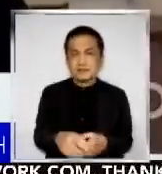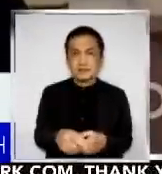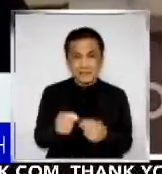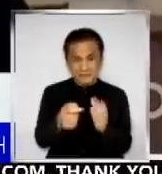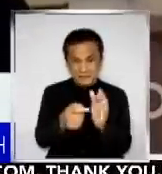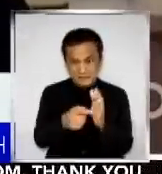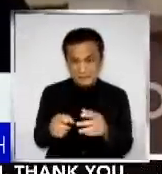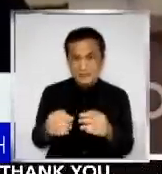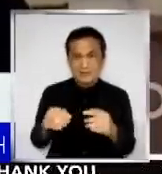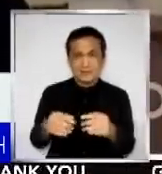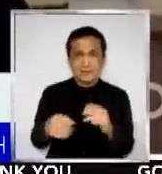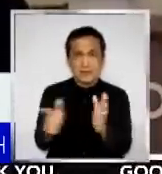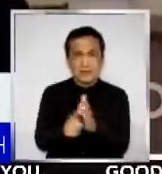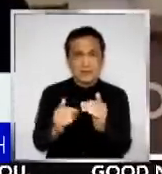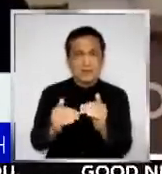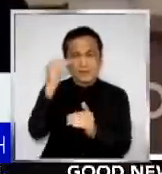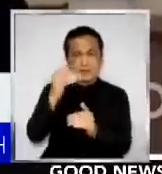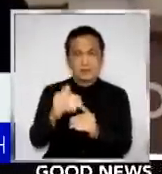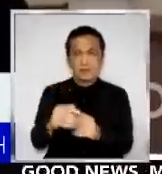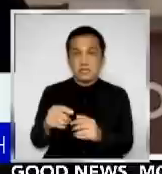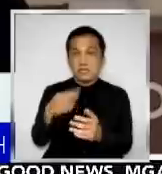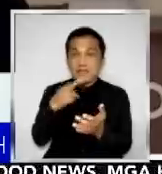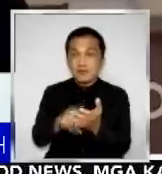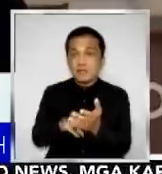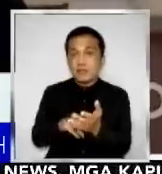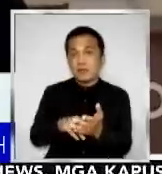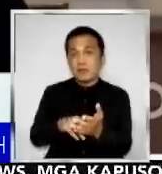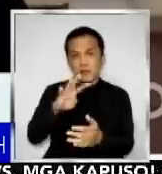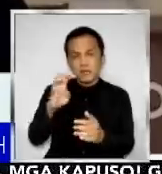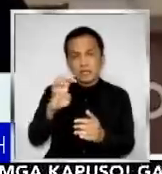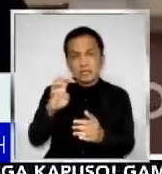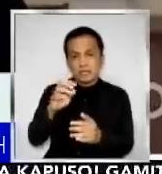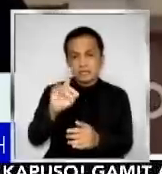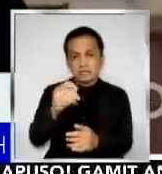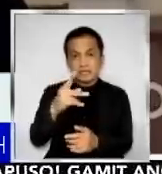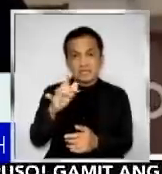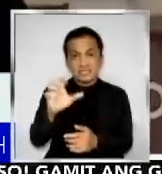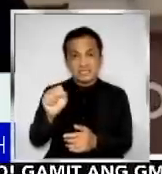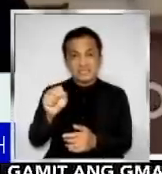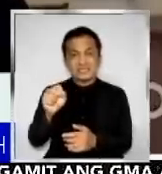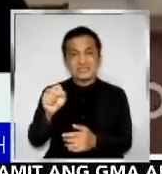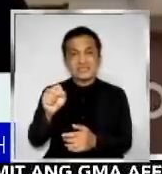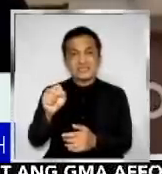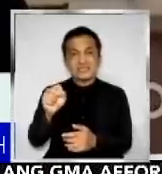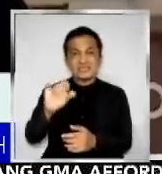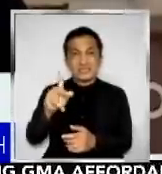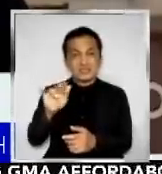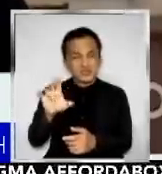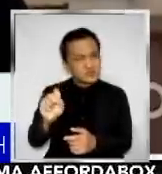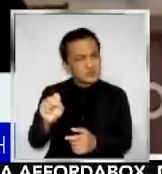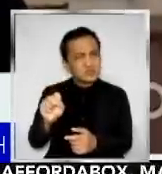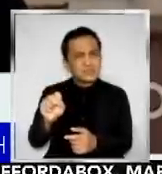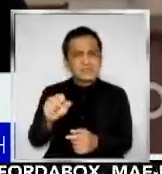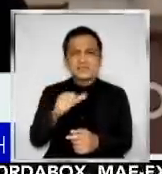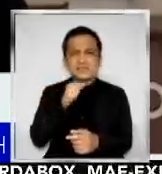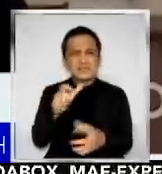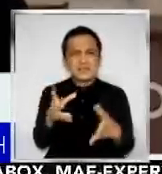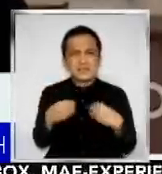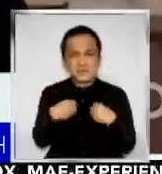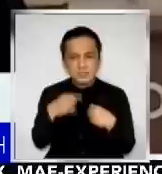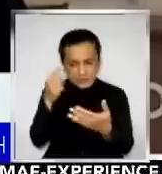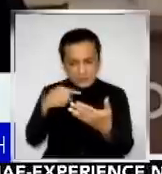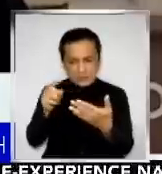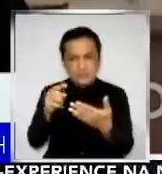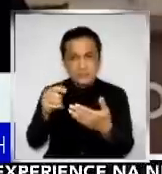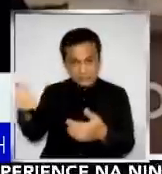almost 400 degrees, no? Na Celsius. And that is unacceptable. Kaya chinek nila, itinawag nila yan sa atin. And this